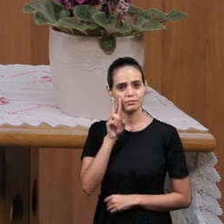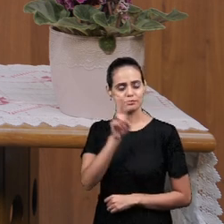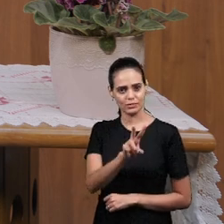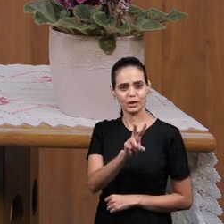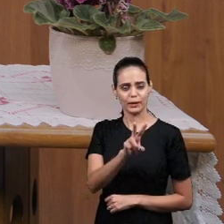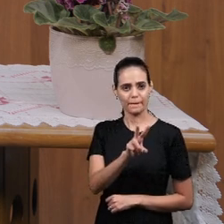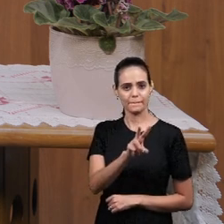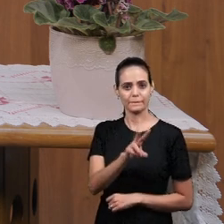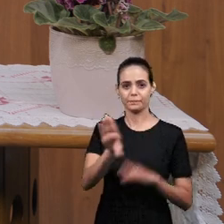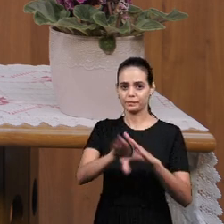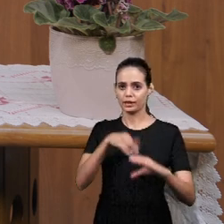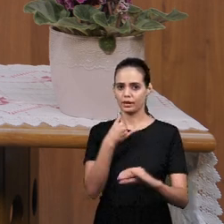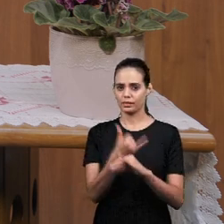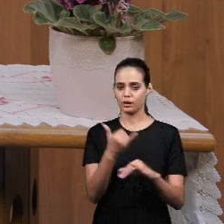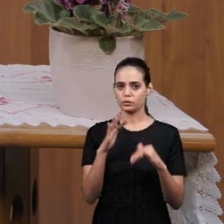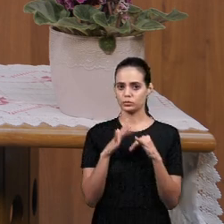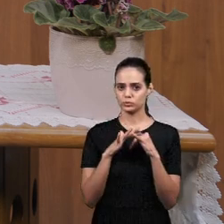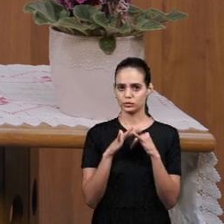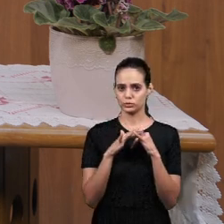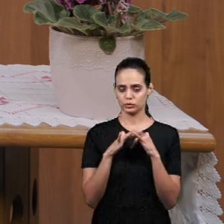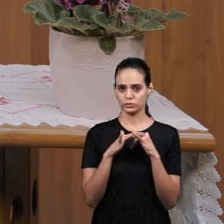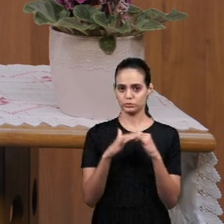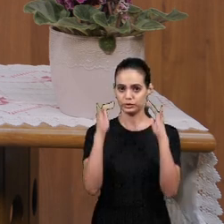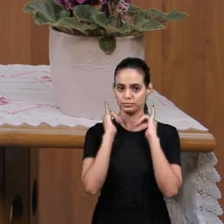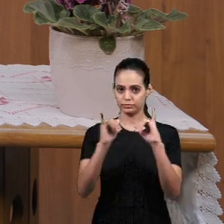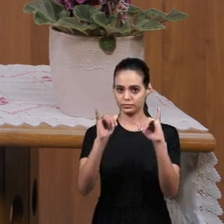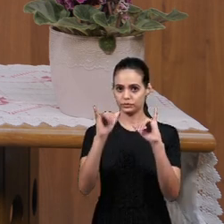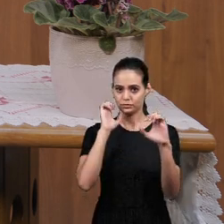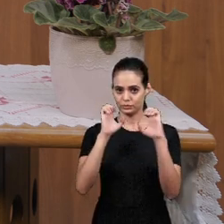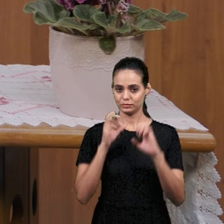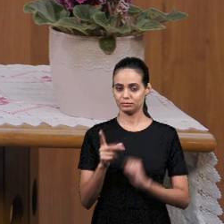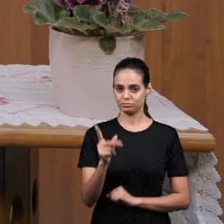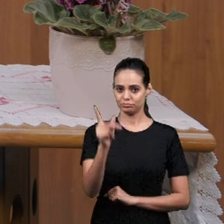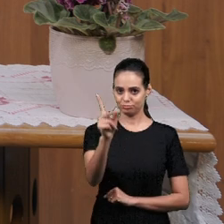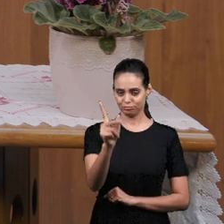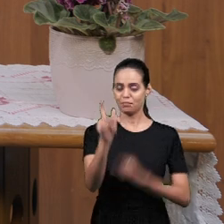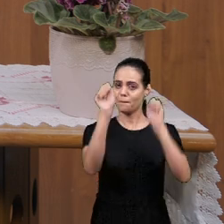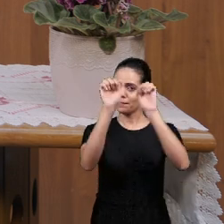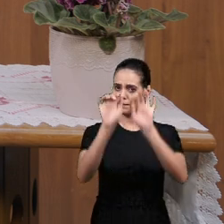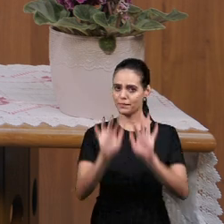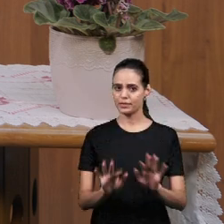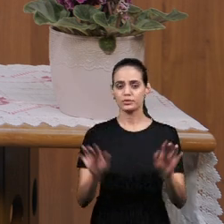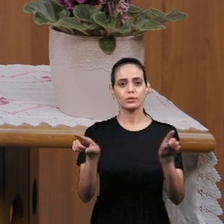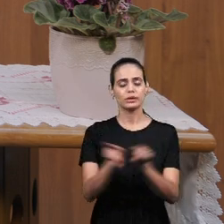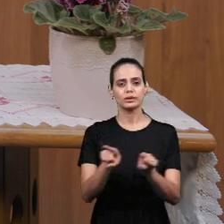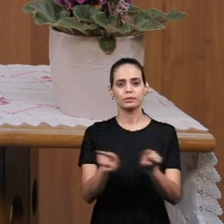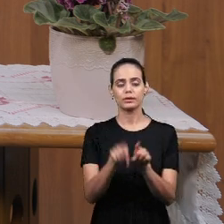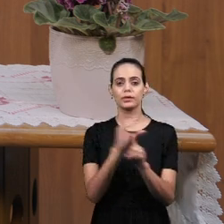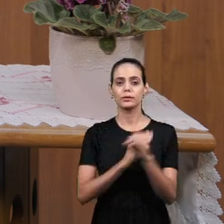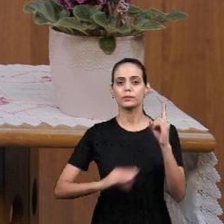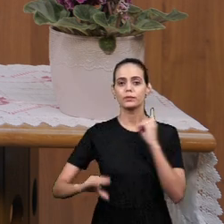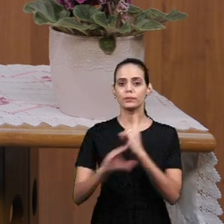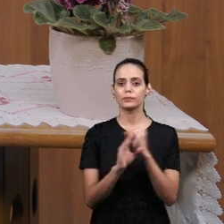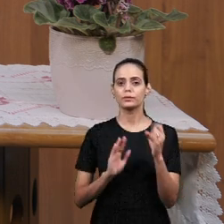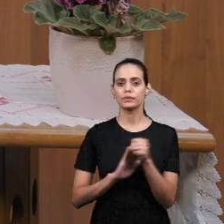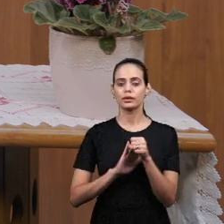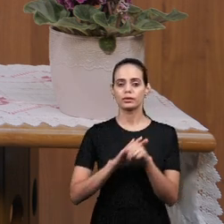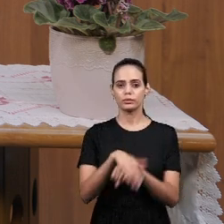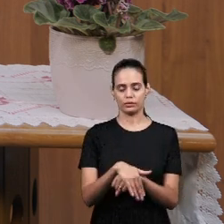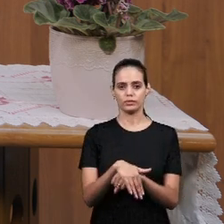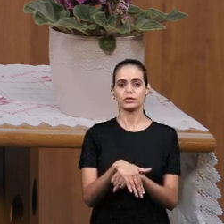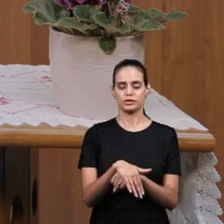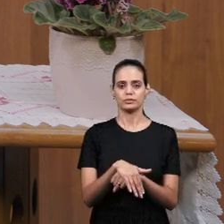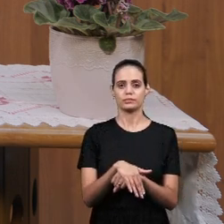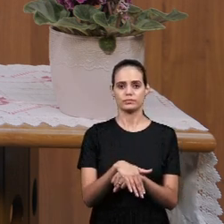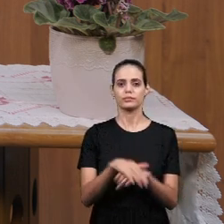YouTube en annonçant l'évangile éternel. Et aussi le culte du soir, la transmission du culte le soir par notre canal YouTube.